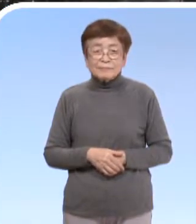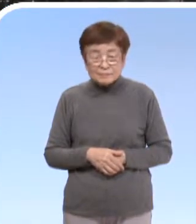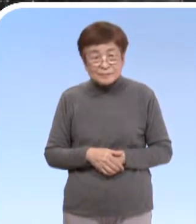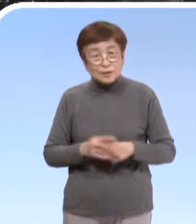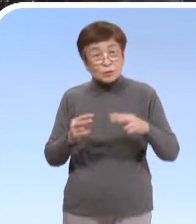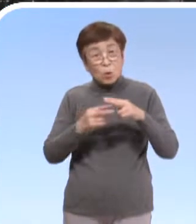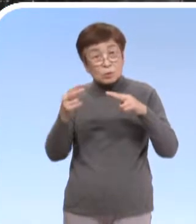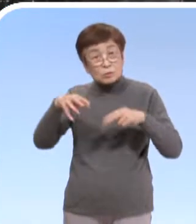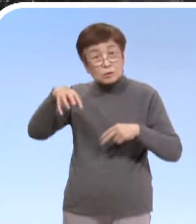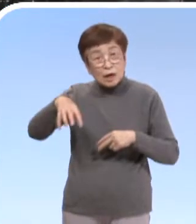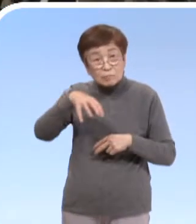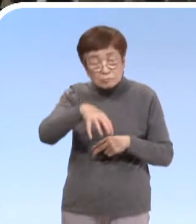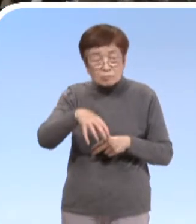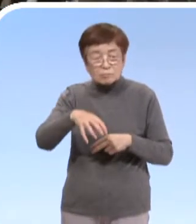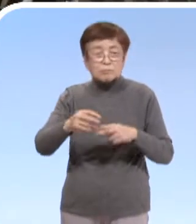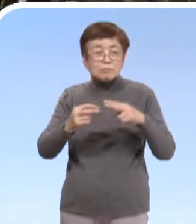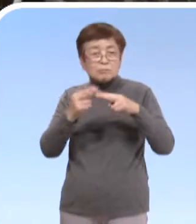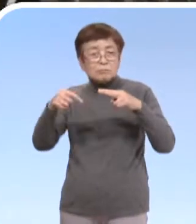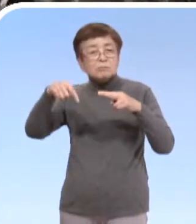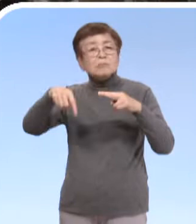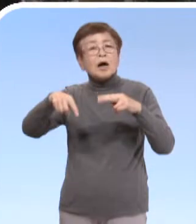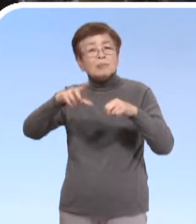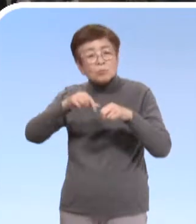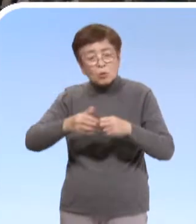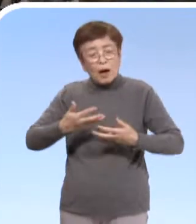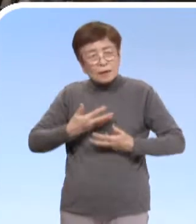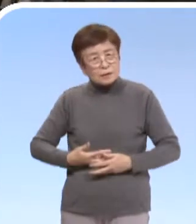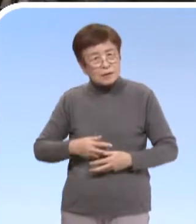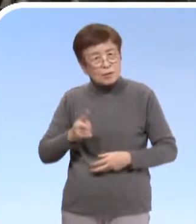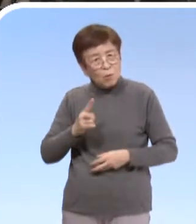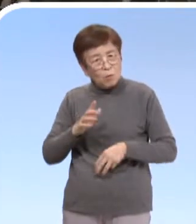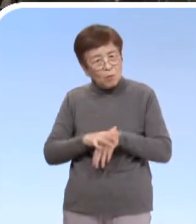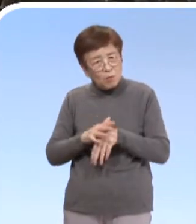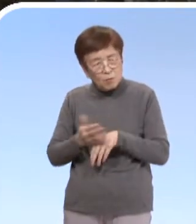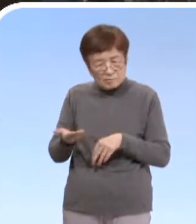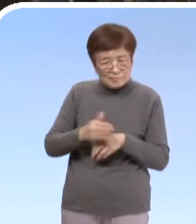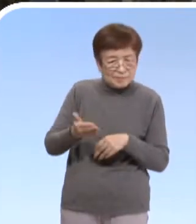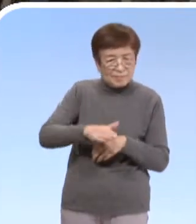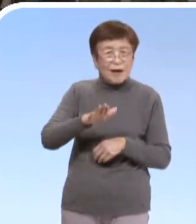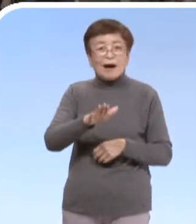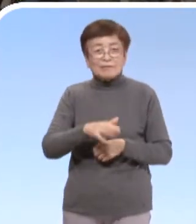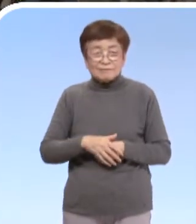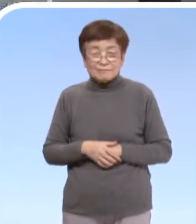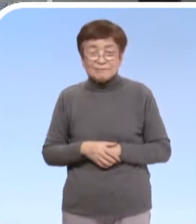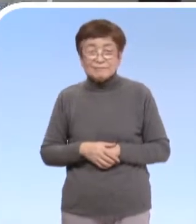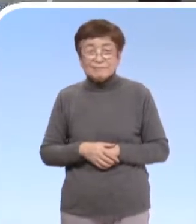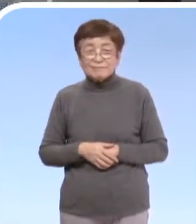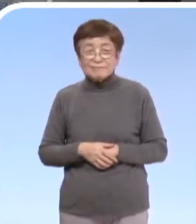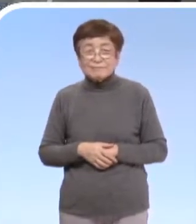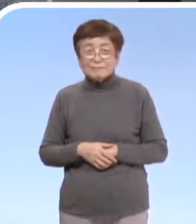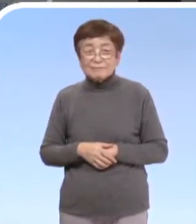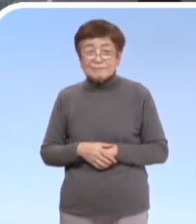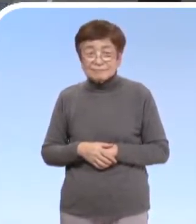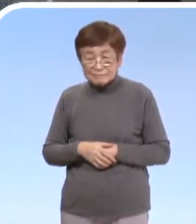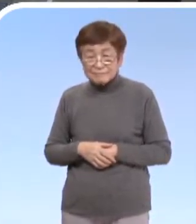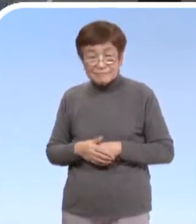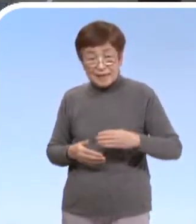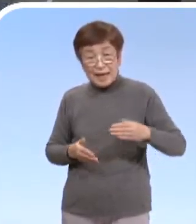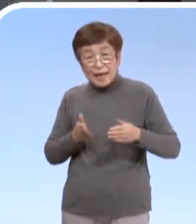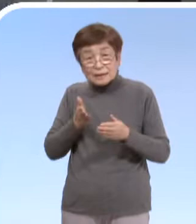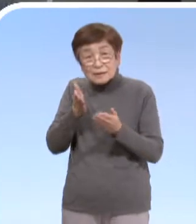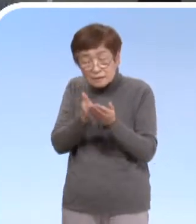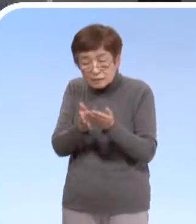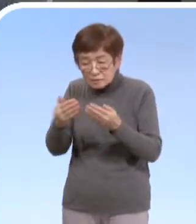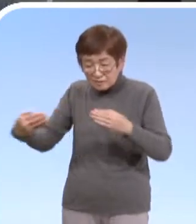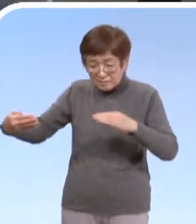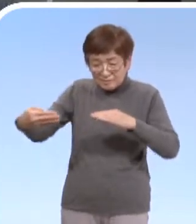主要な交通機関である鉄道でも安全の取り組みが強化されています。駅の安全性を高